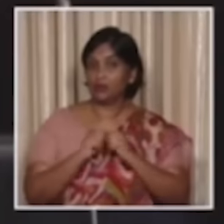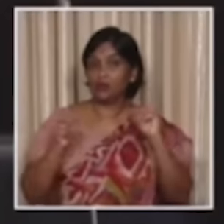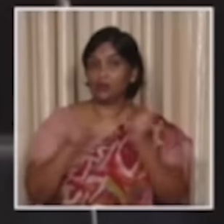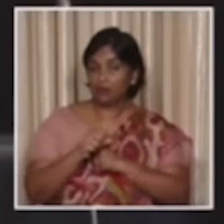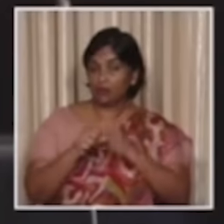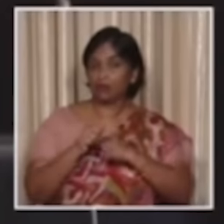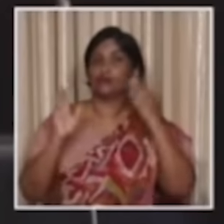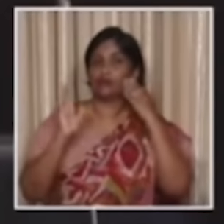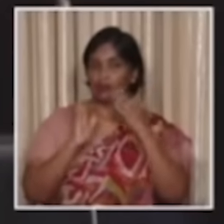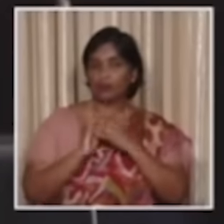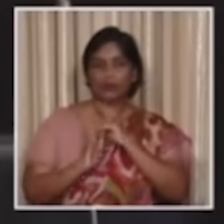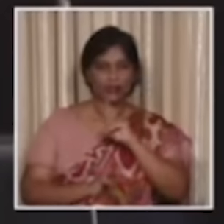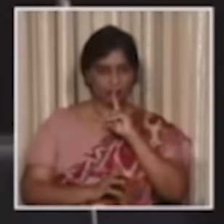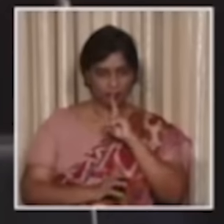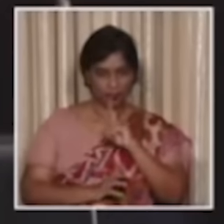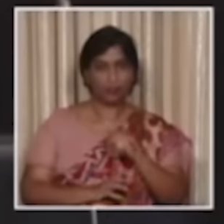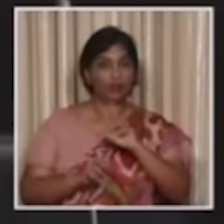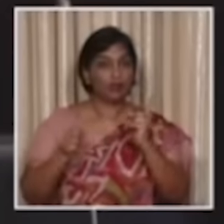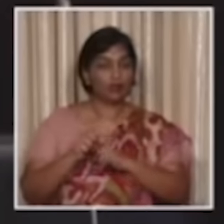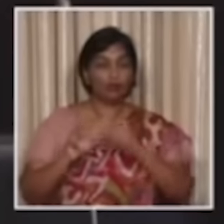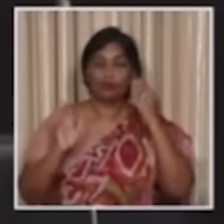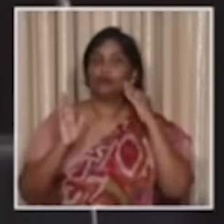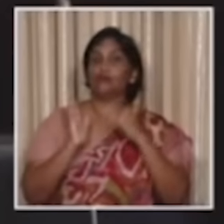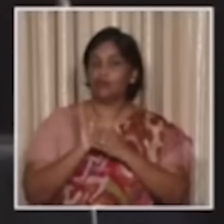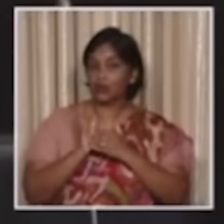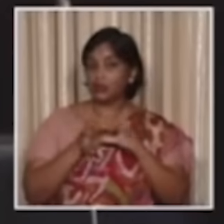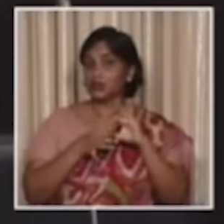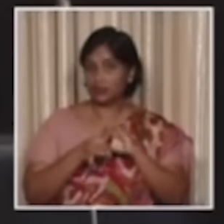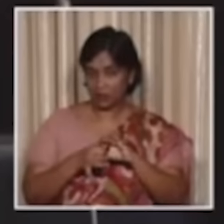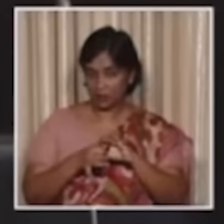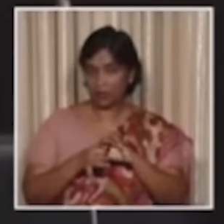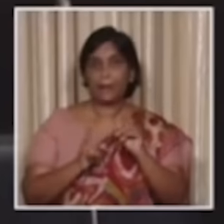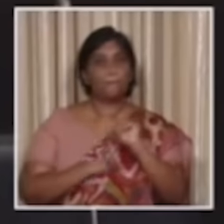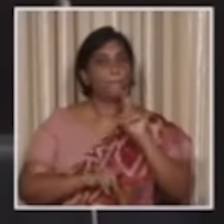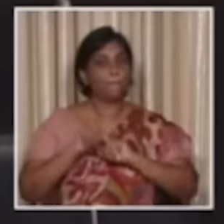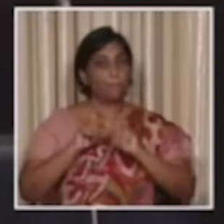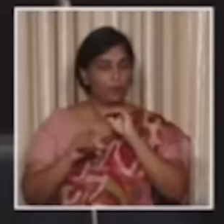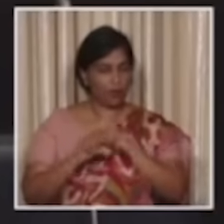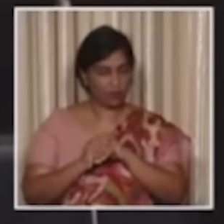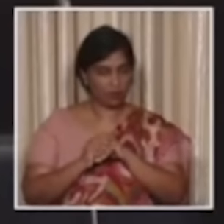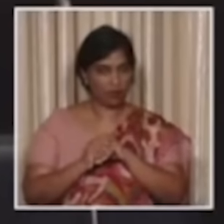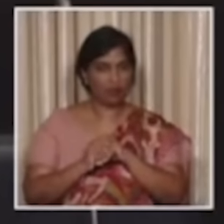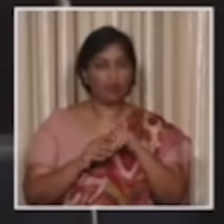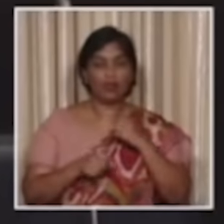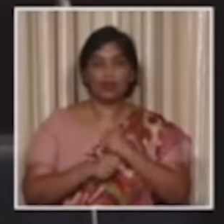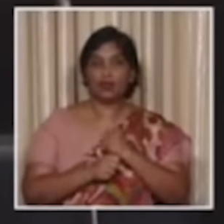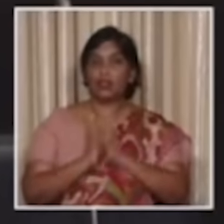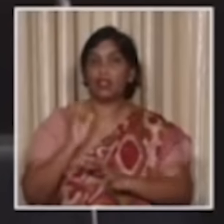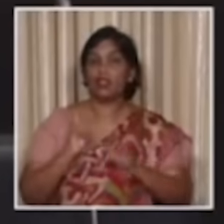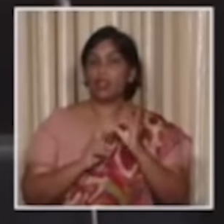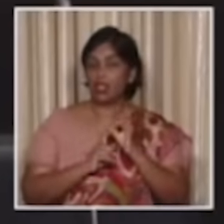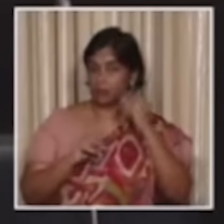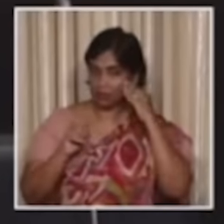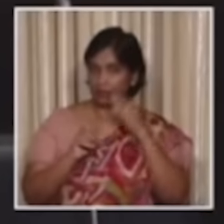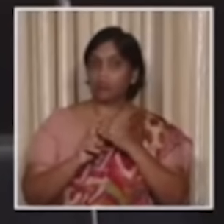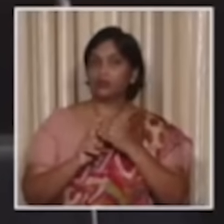ඝාතන පිළිබඳව එතන සඳහන් කරලා තියෙනවා. ඒ ඝාතන සම්බන්ධ වුණු මෙතන පාර්ලිමේන්තු ඉන්න දැන් රාජ්‍ය අමාත්‍යවරයෙක්